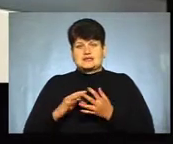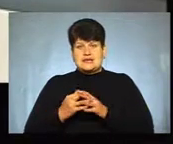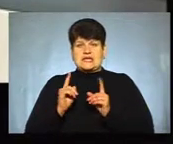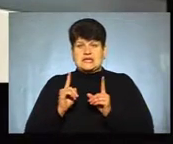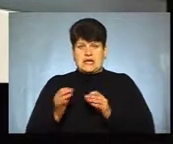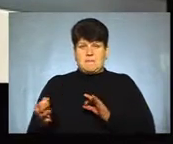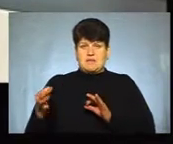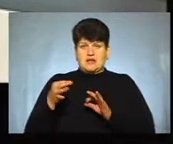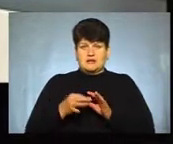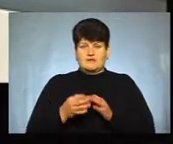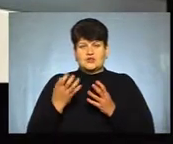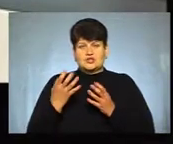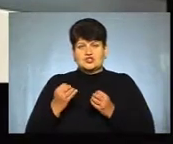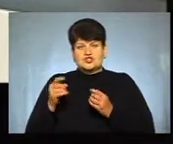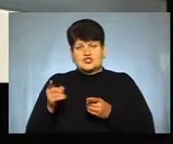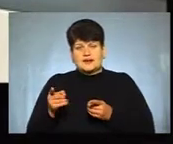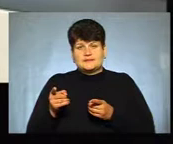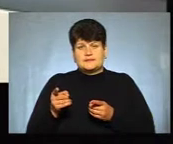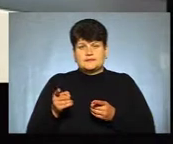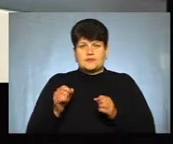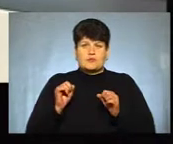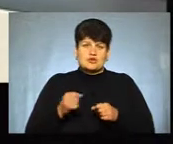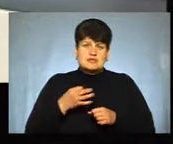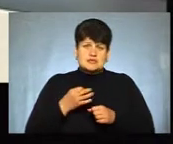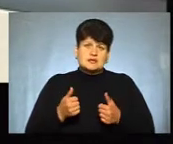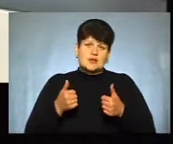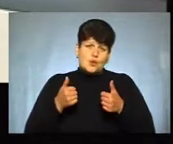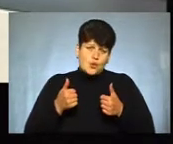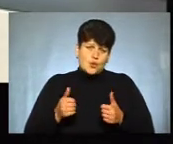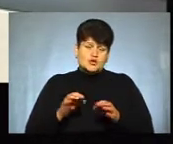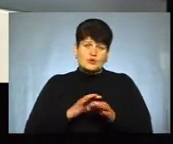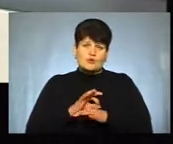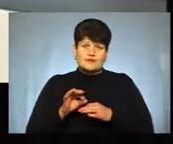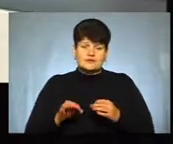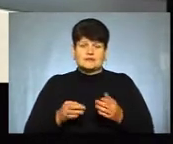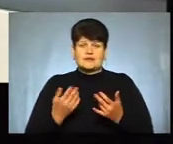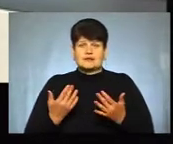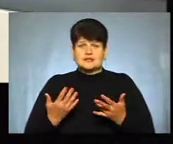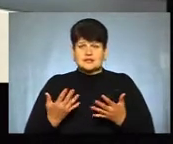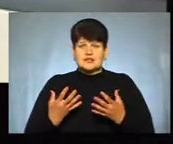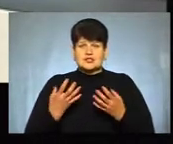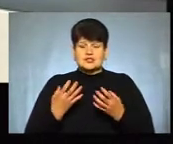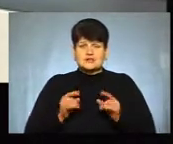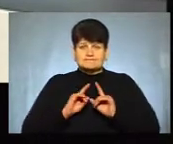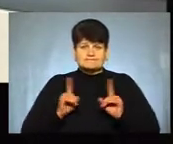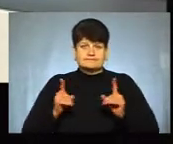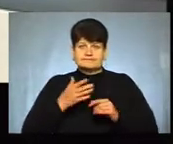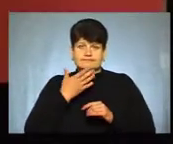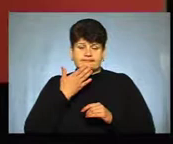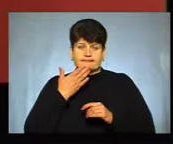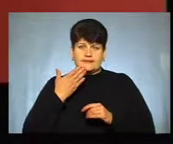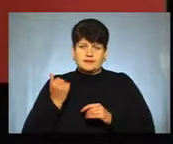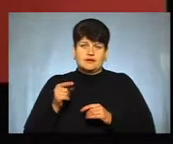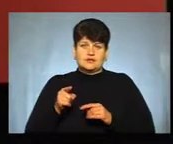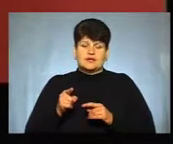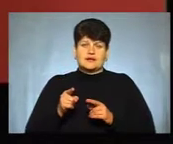тобто там ще доволі такі, можна сказати, хороші проекти, але не настільки ще креативні, тобто вони проводять